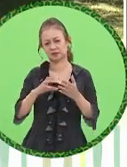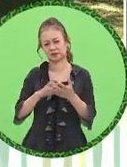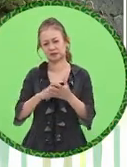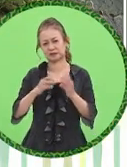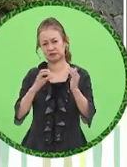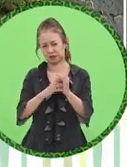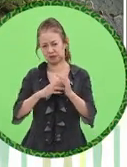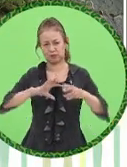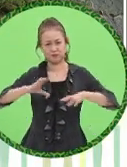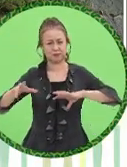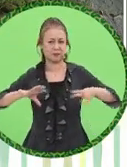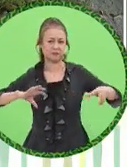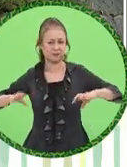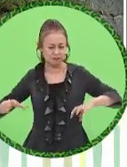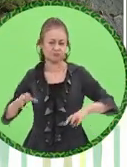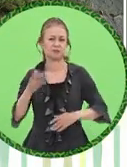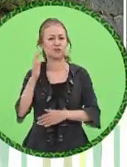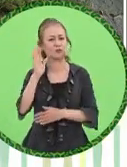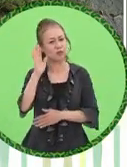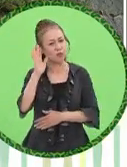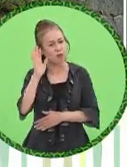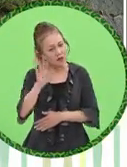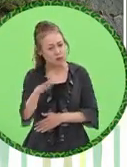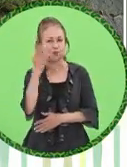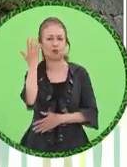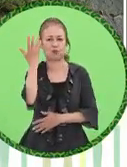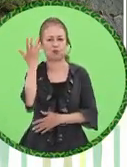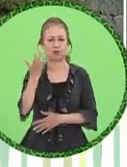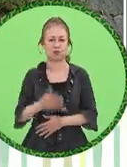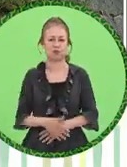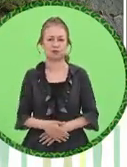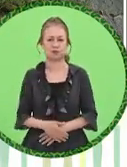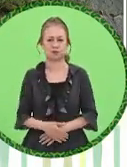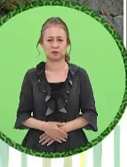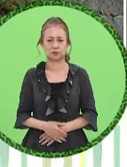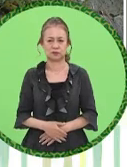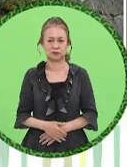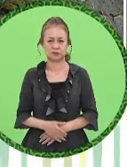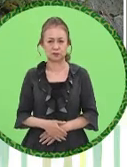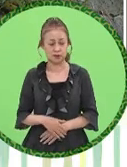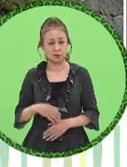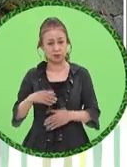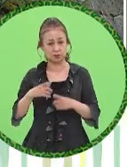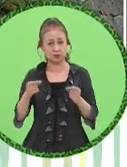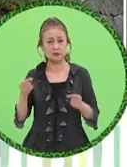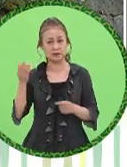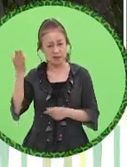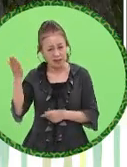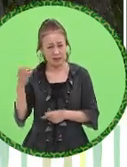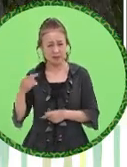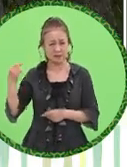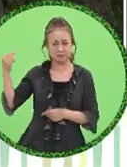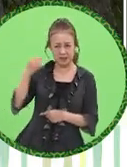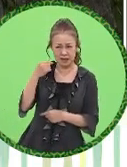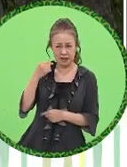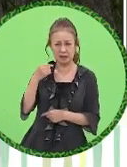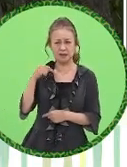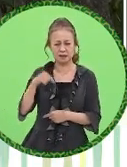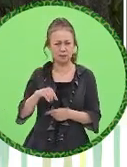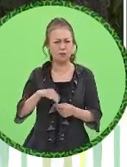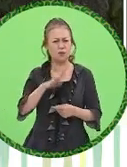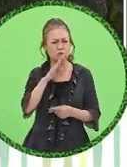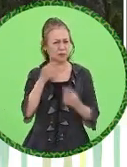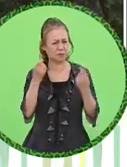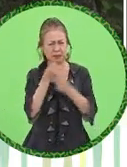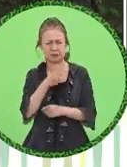時に取り壊した石垣の跡と考えられておる。しかし幕府が取り壊しを指示したのは